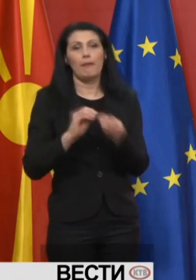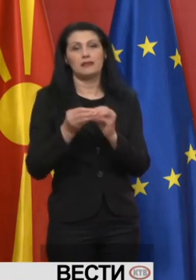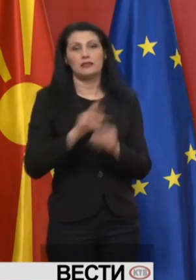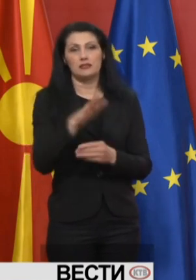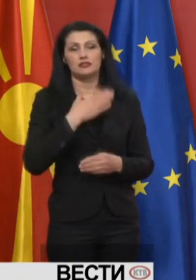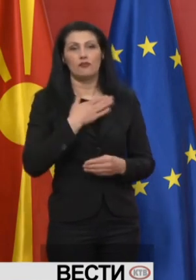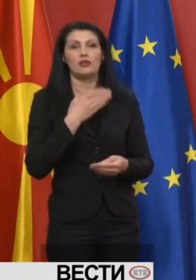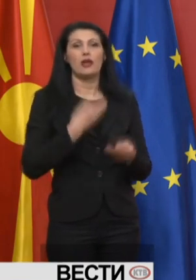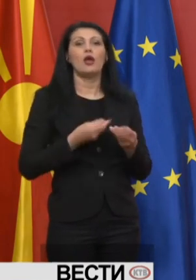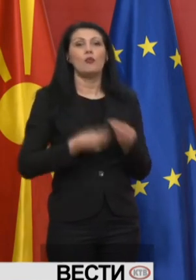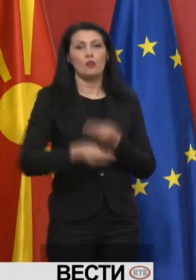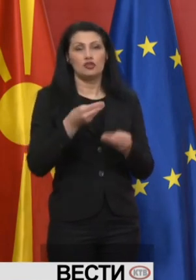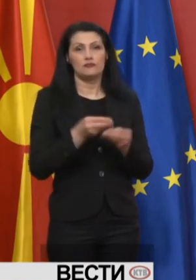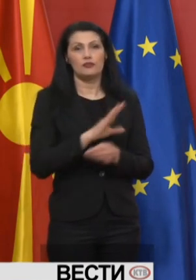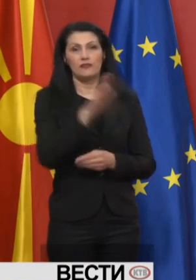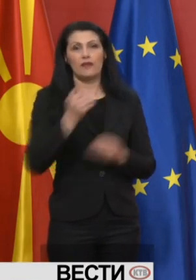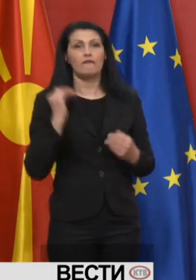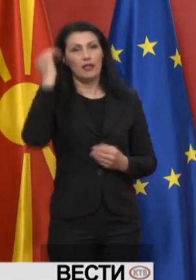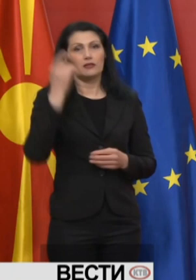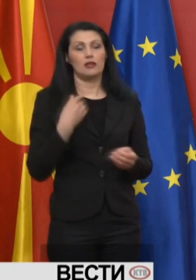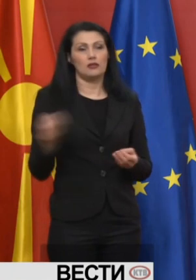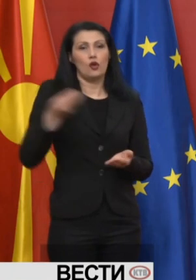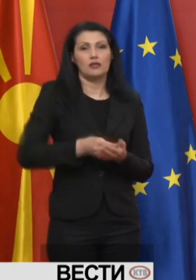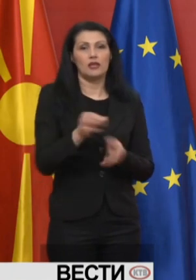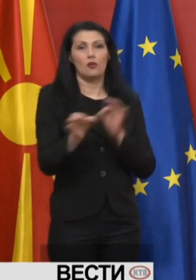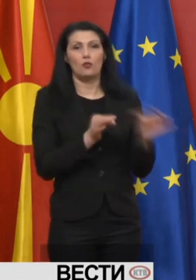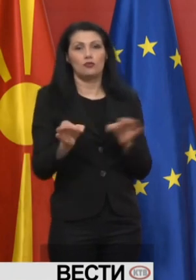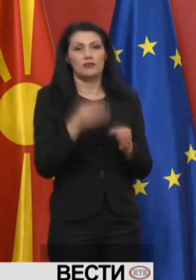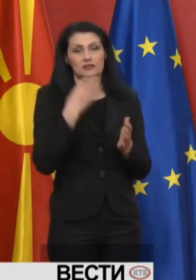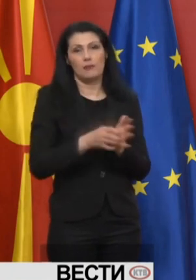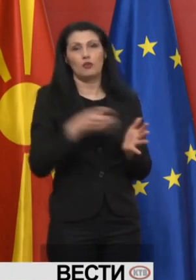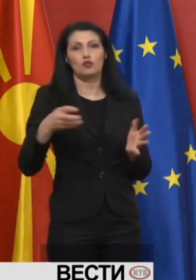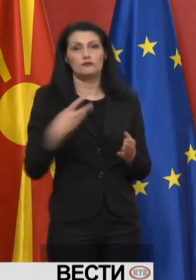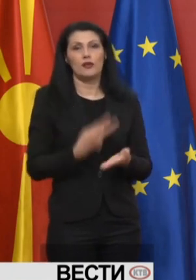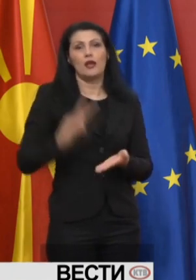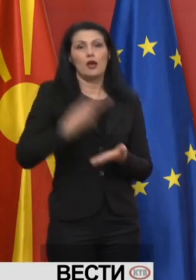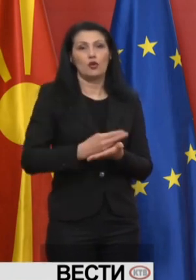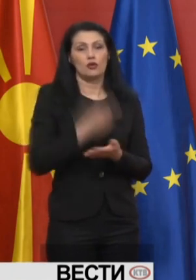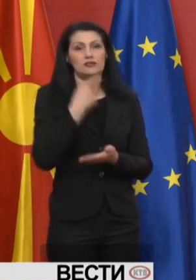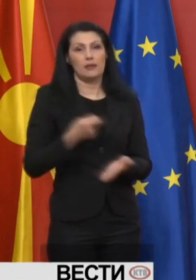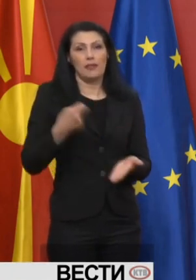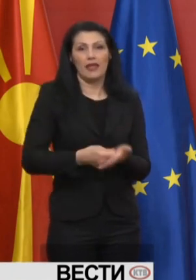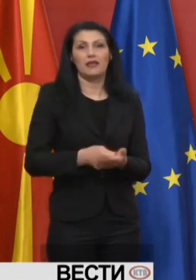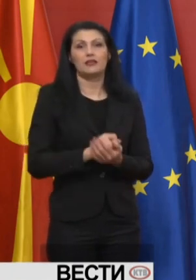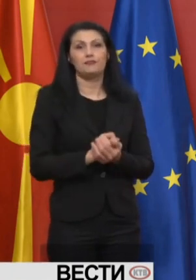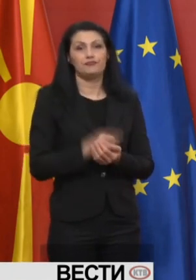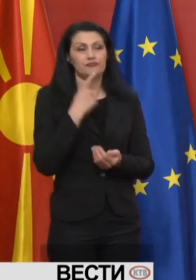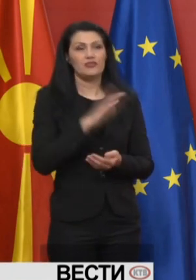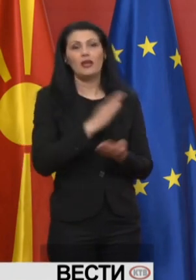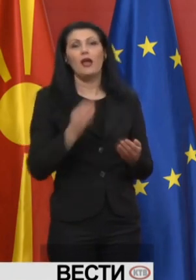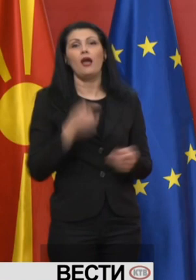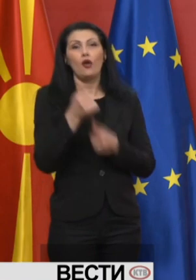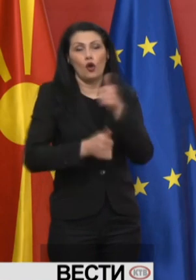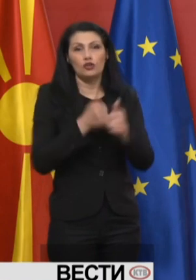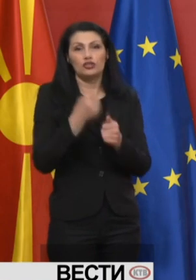производи. Владата донесе уредба за продолжување на рокот за плаќање на